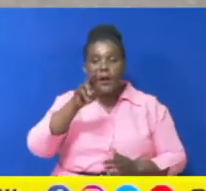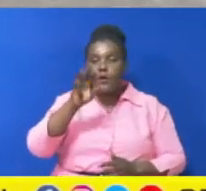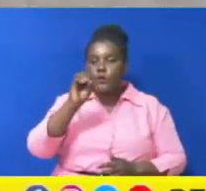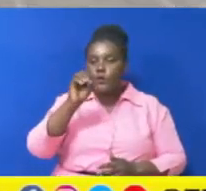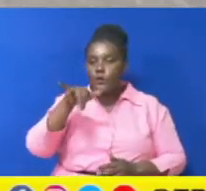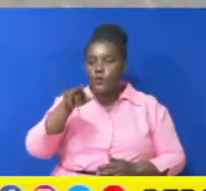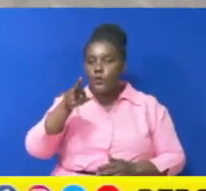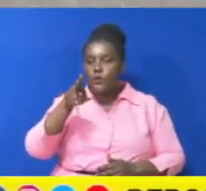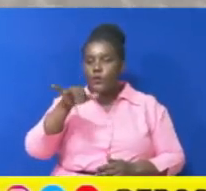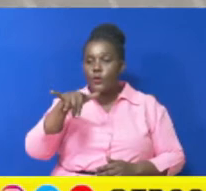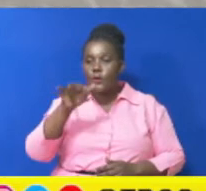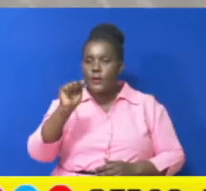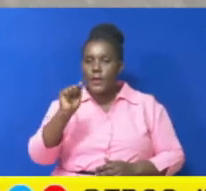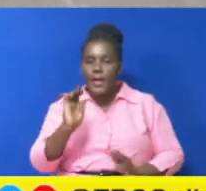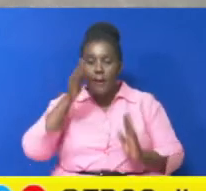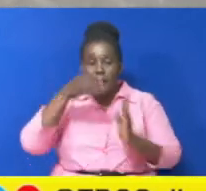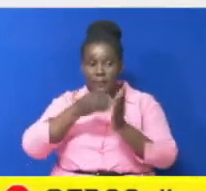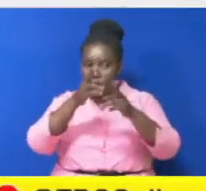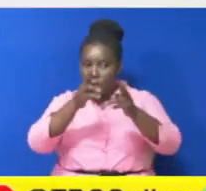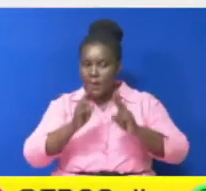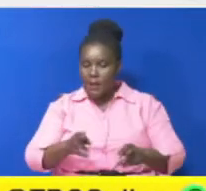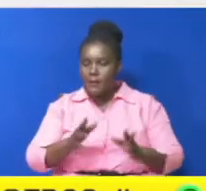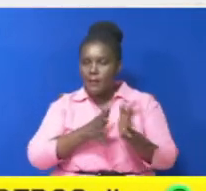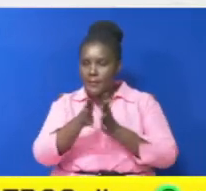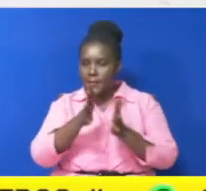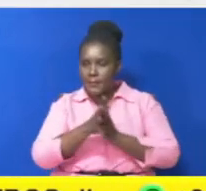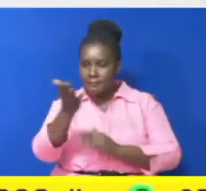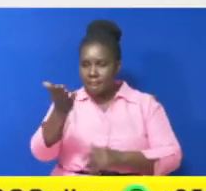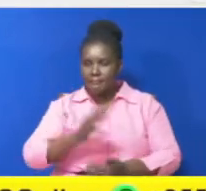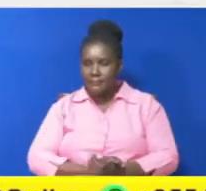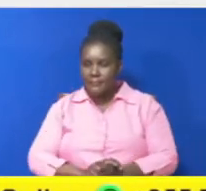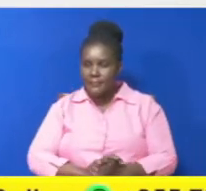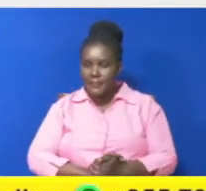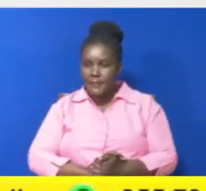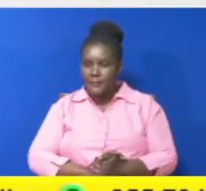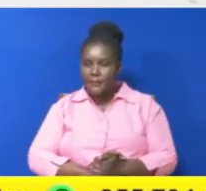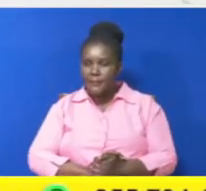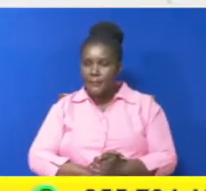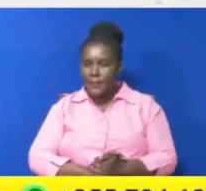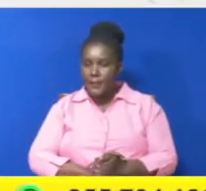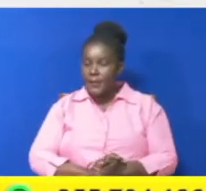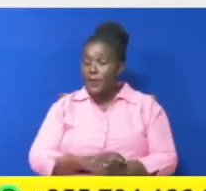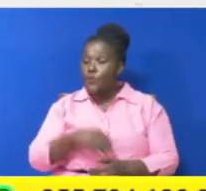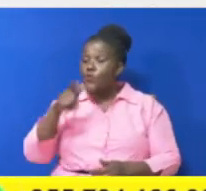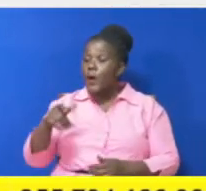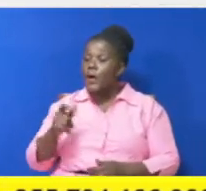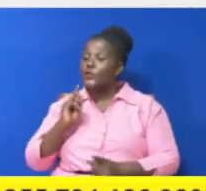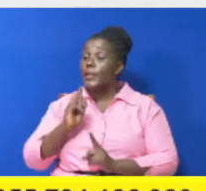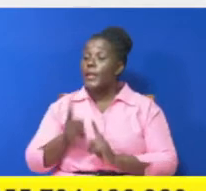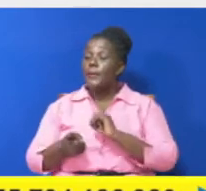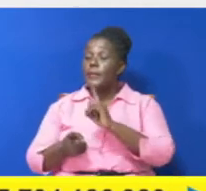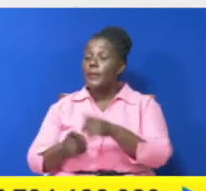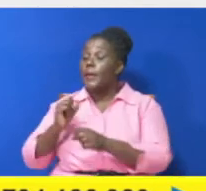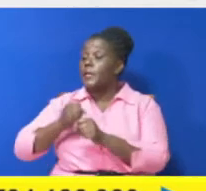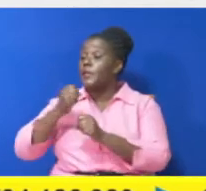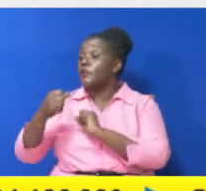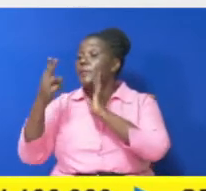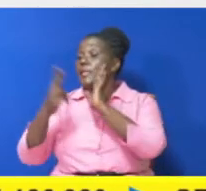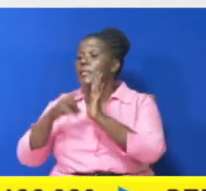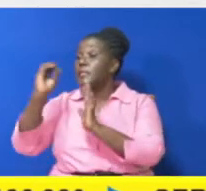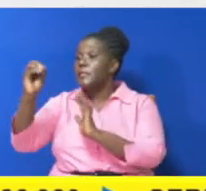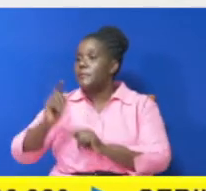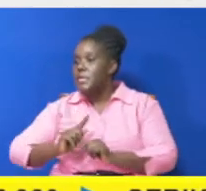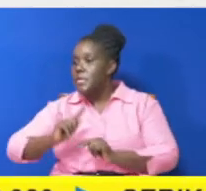katika daraja hili na hapa anasema walikuwa wanalazimika kutembea kilomita 70 kutoka sehemu moja kwenda sehemu